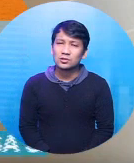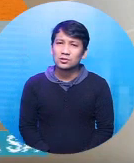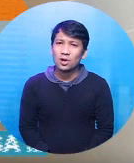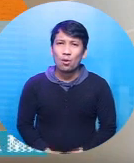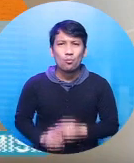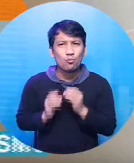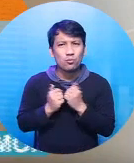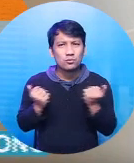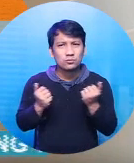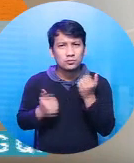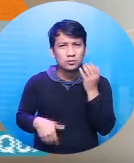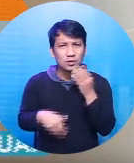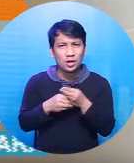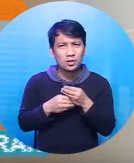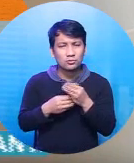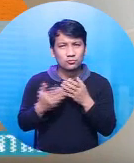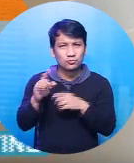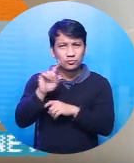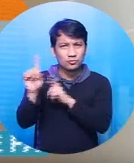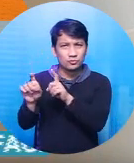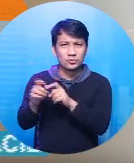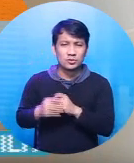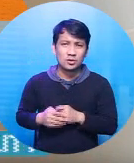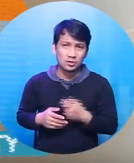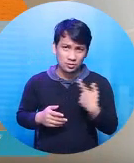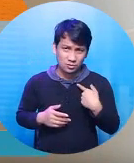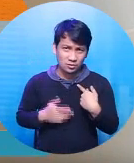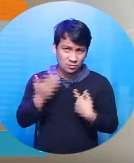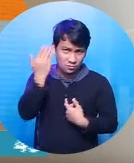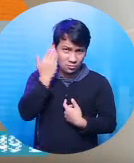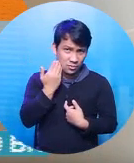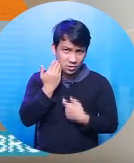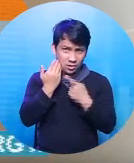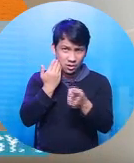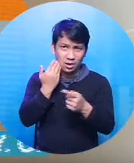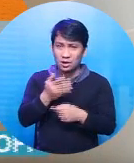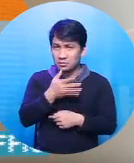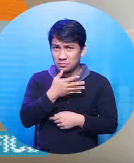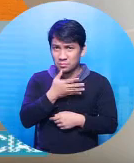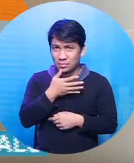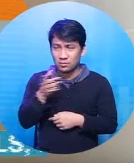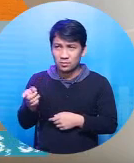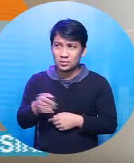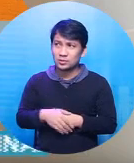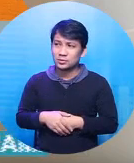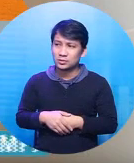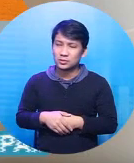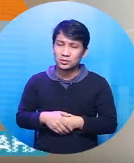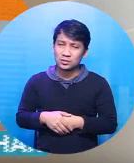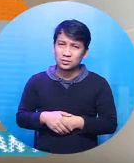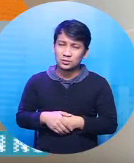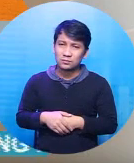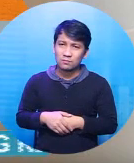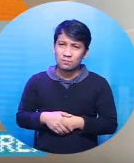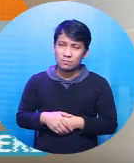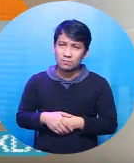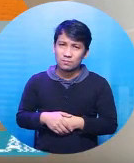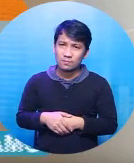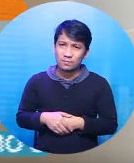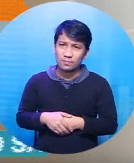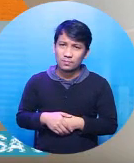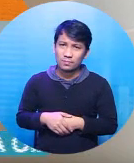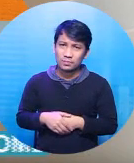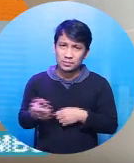At follow-up tanong ko sa iyo, ano? Meron bang pagkukulang para sa iyo yung nanay mo